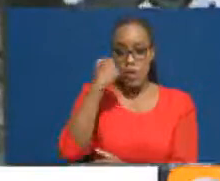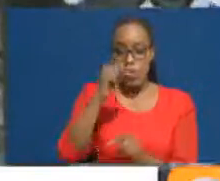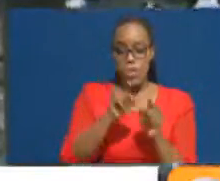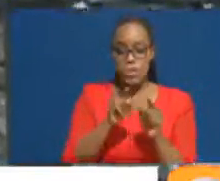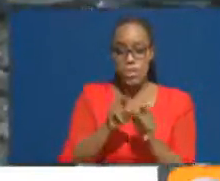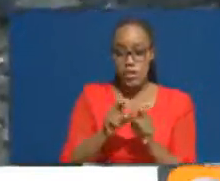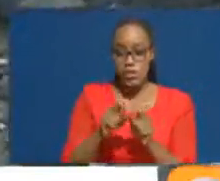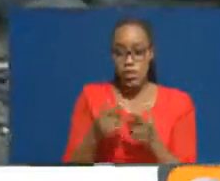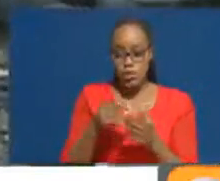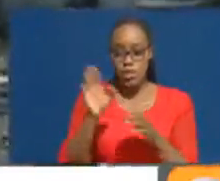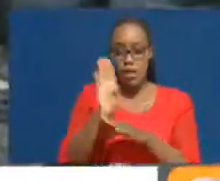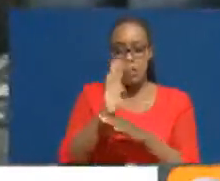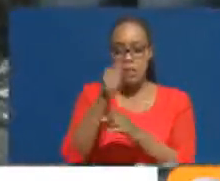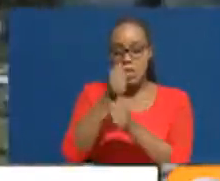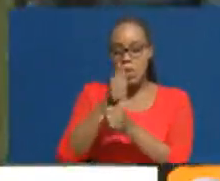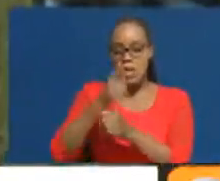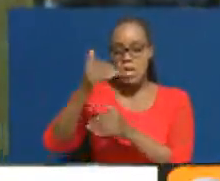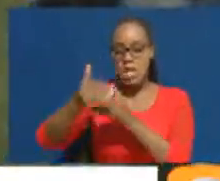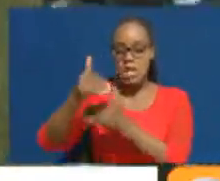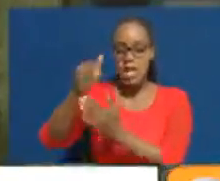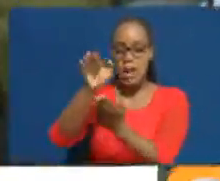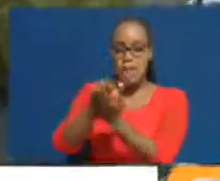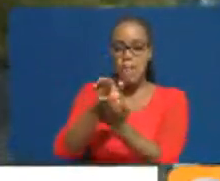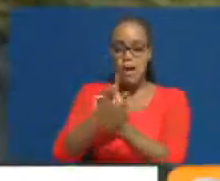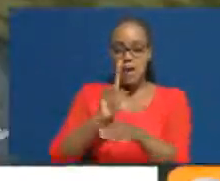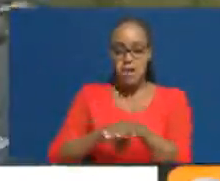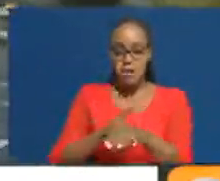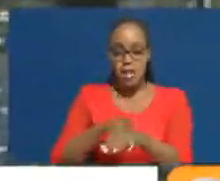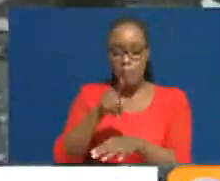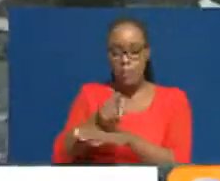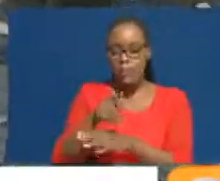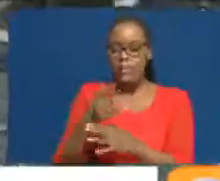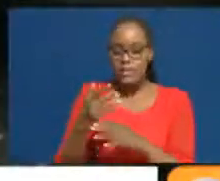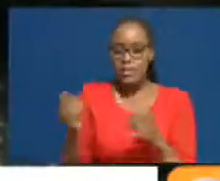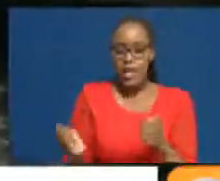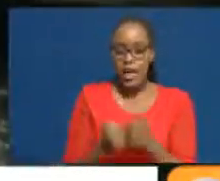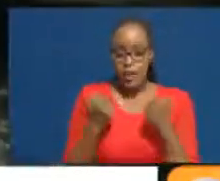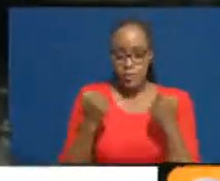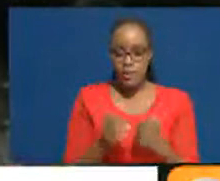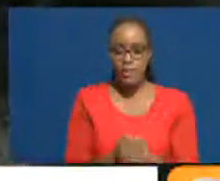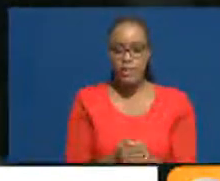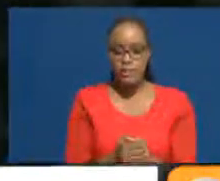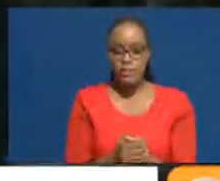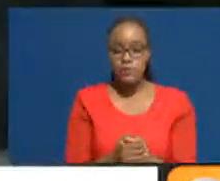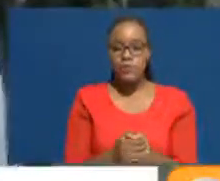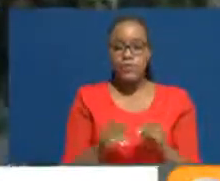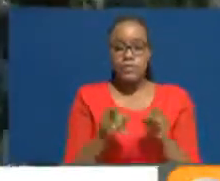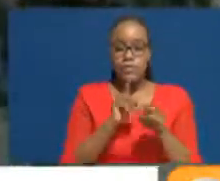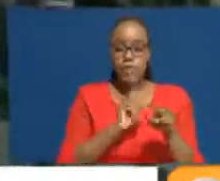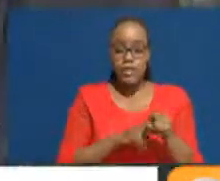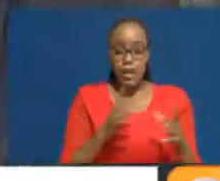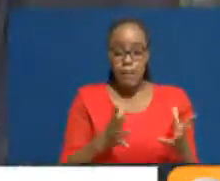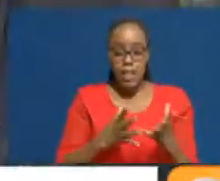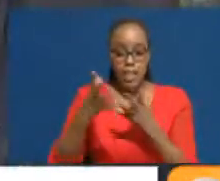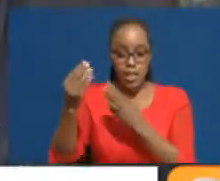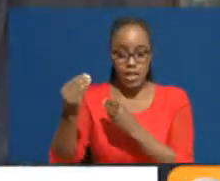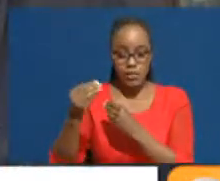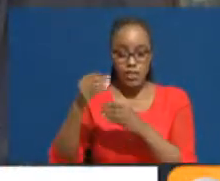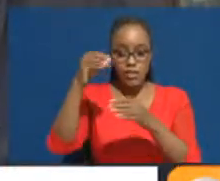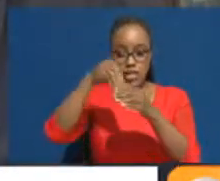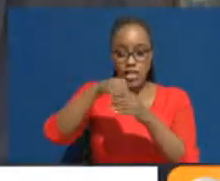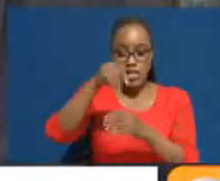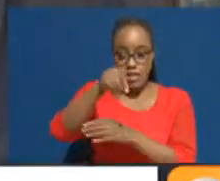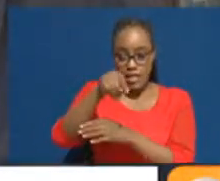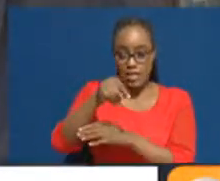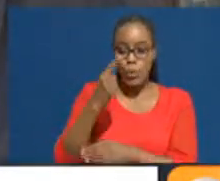was running errands in a nearby bank when the unimaginable happened. Katika hali ilipotoka pale ndani ya benki